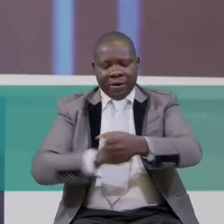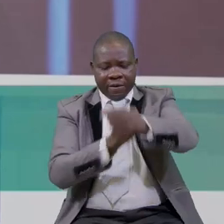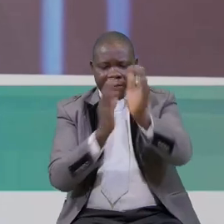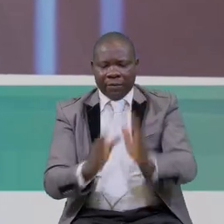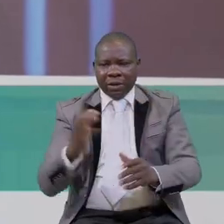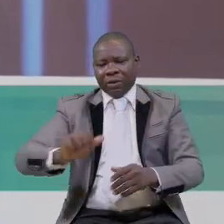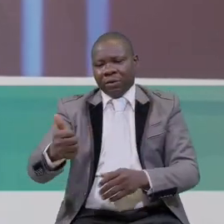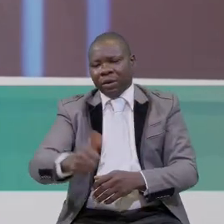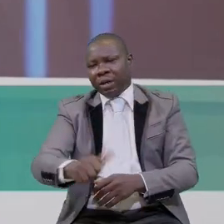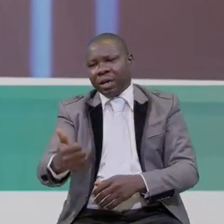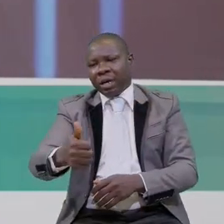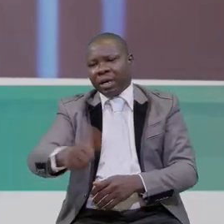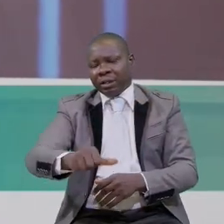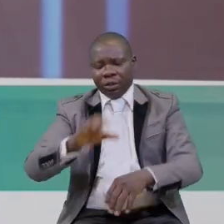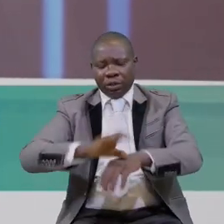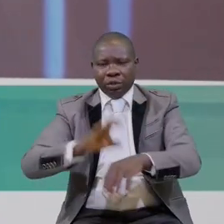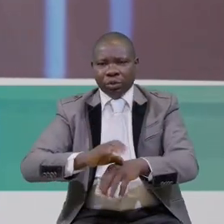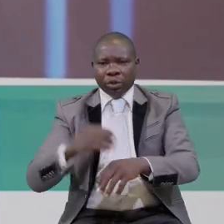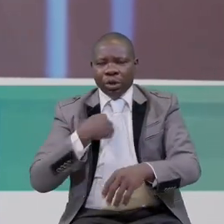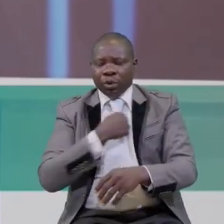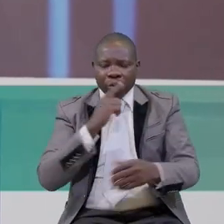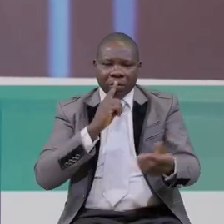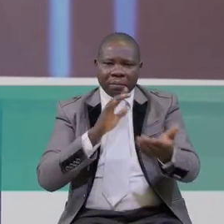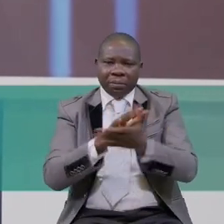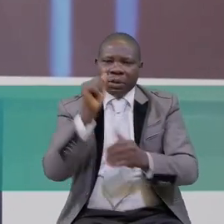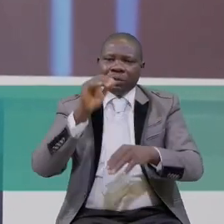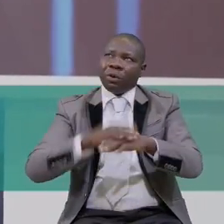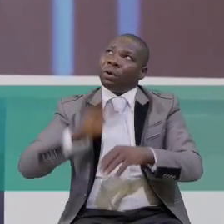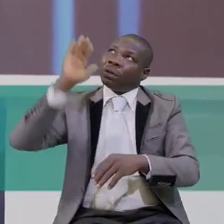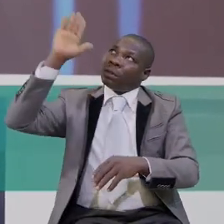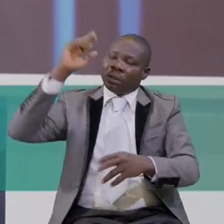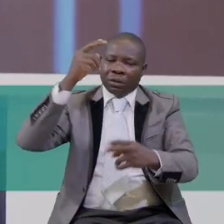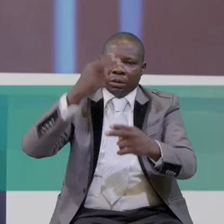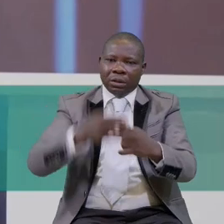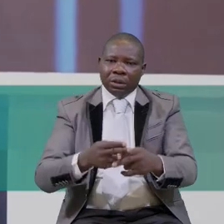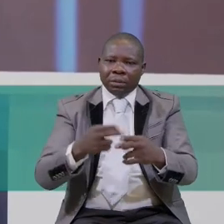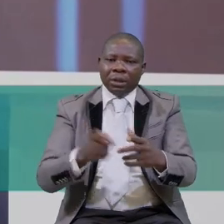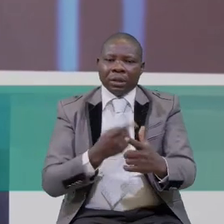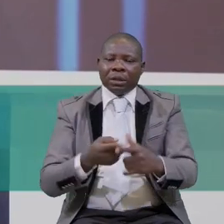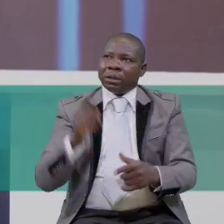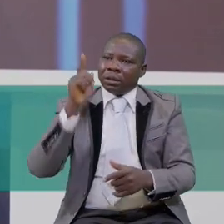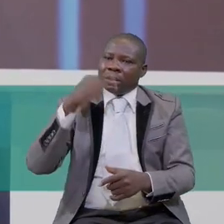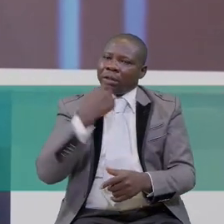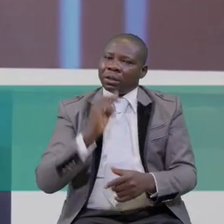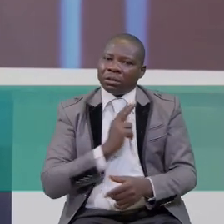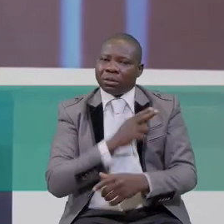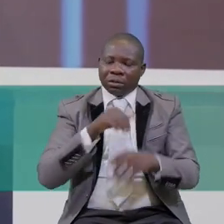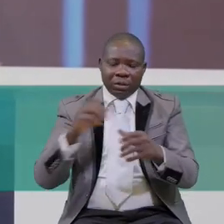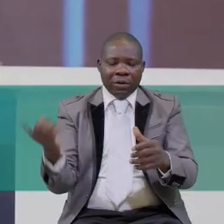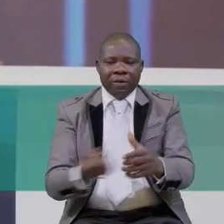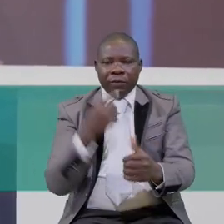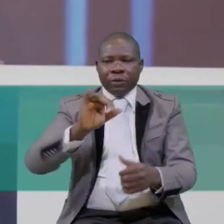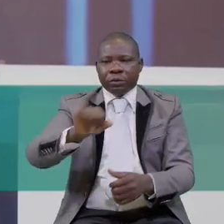dénomination, d'une église nationale, mais nous croyons en son nom et il nous dit en 1